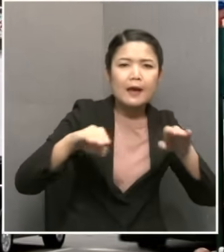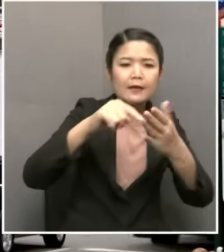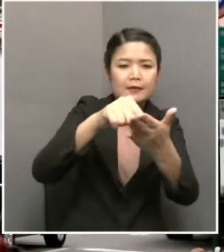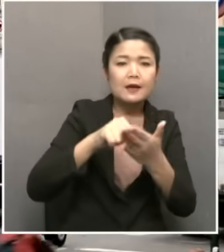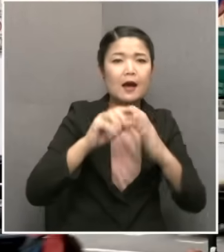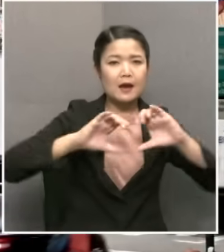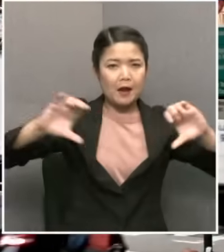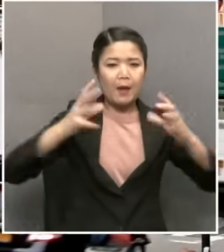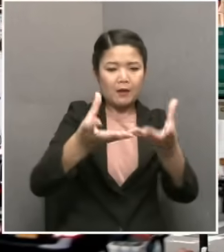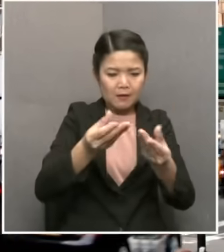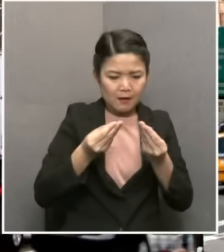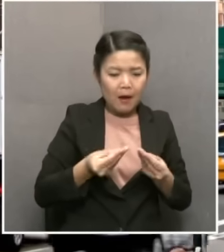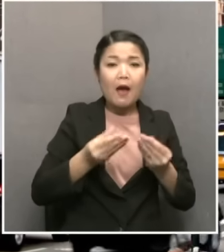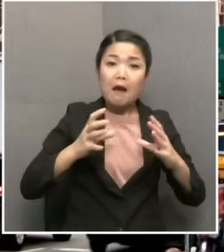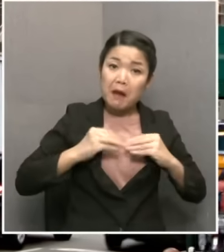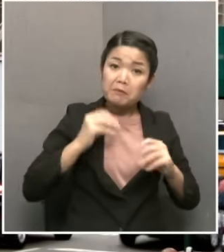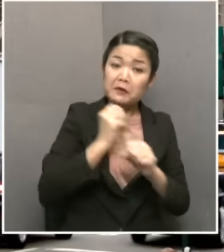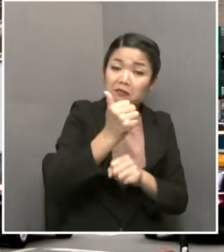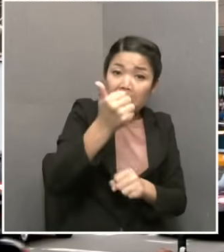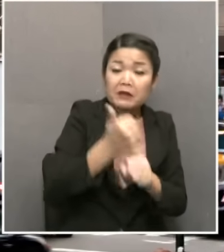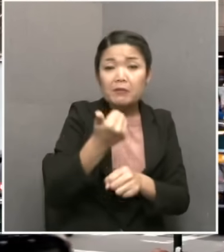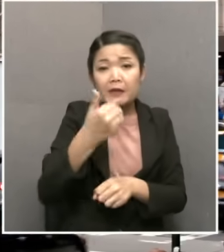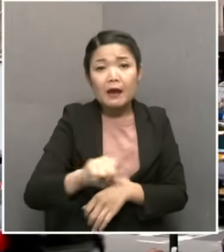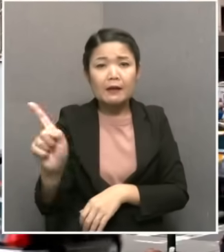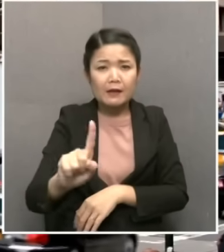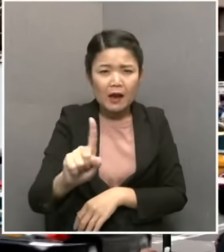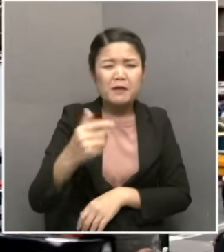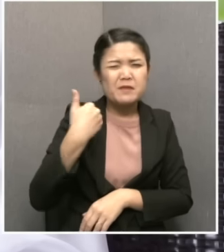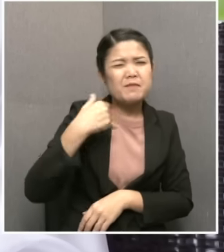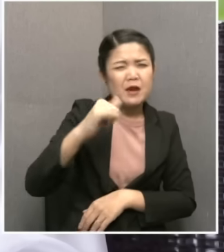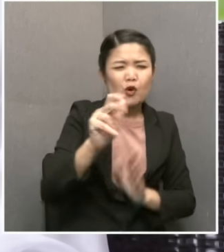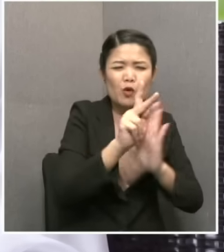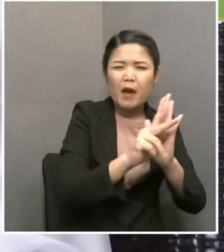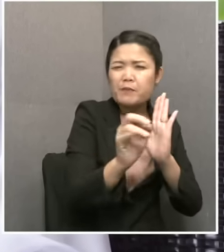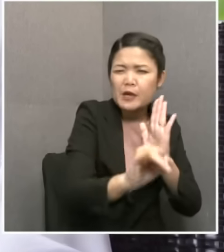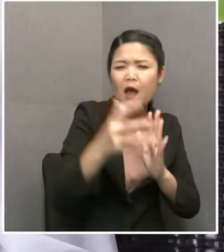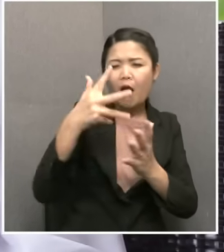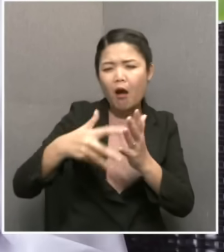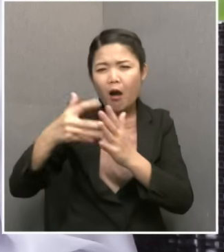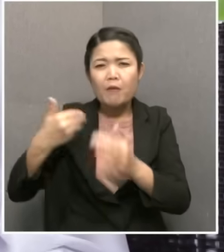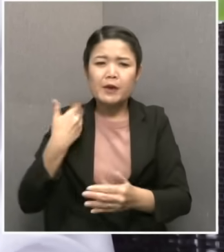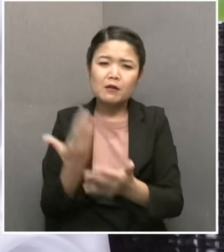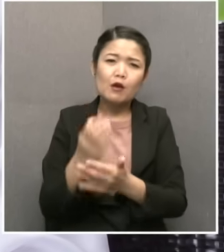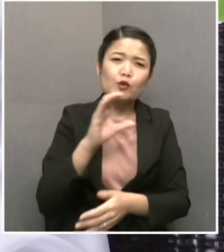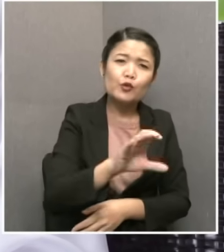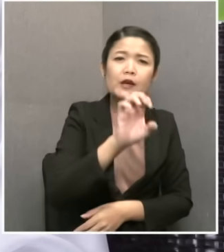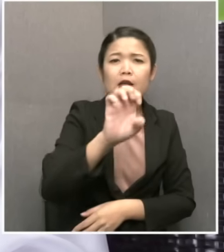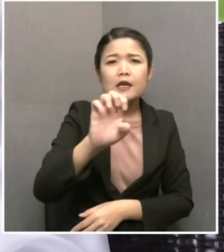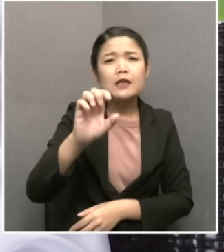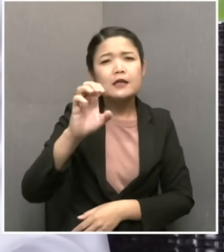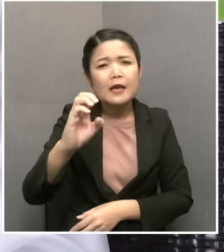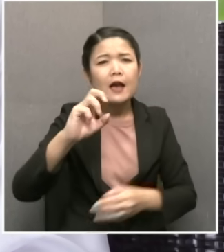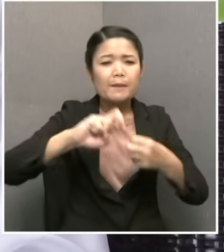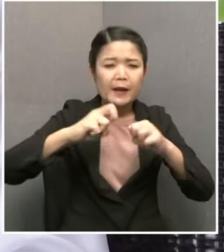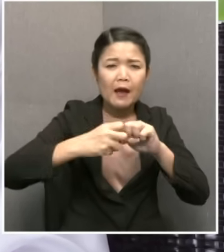สนอไปดูว่าทำได้ไหมเขาอาจจะบอกว่าตรงนี้ติดขัดกฎหมายฉบับนี้ไม่ค่อยดีการลงทุนที่ EEC มีปัญหาเขาอยากจะมาแต่มาไม่